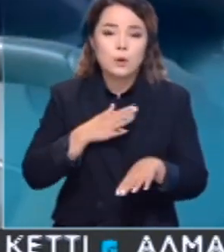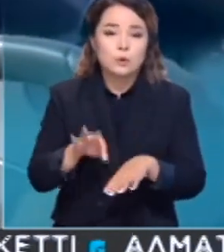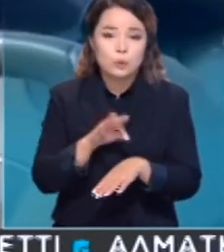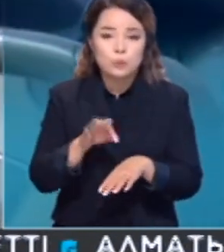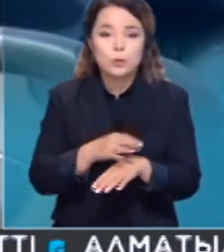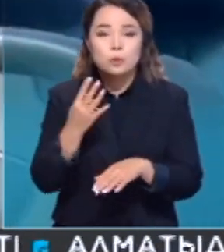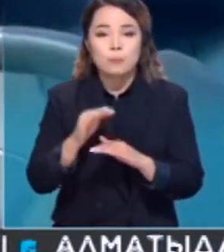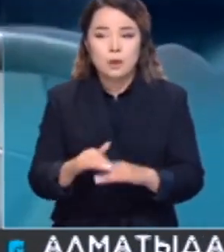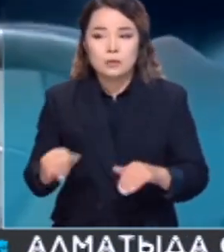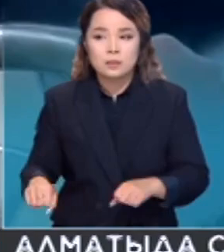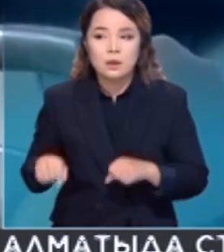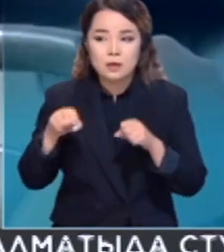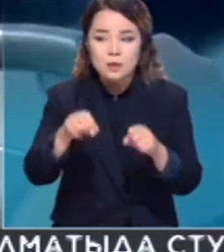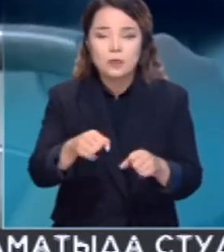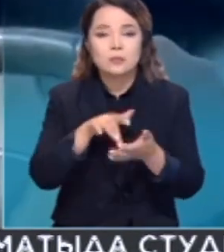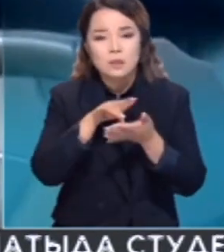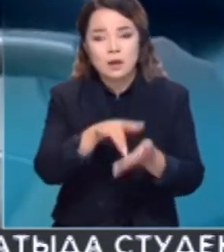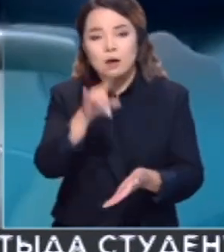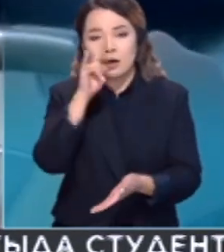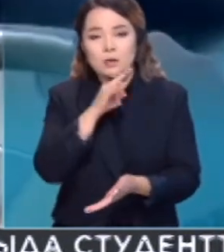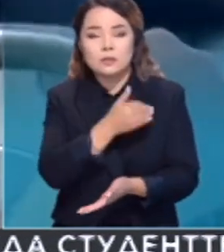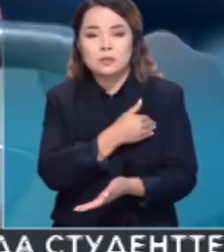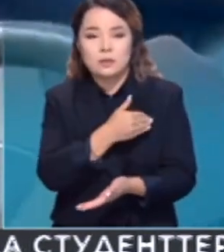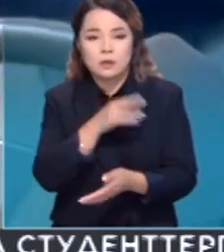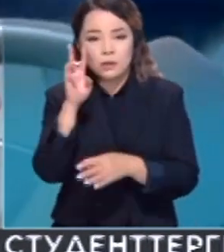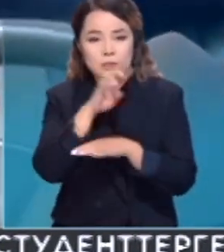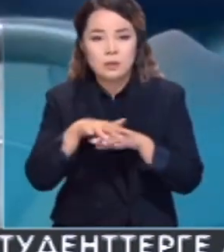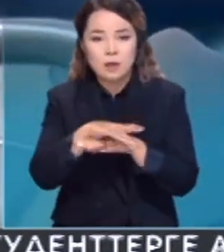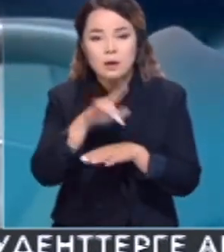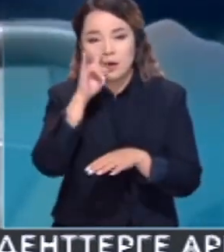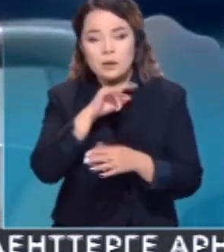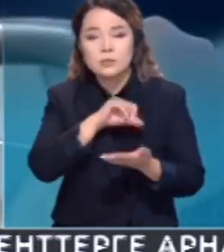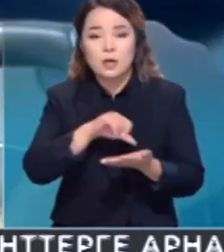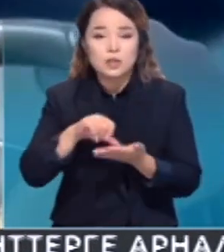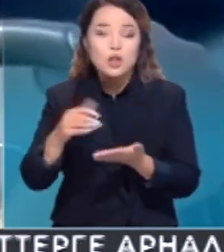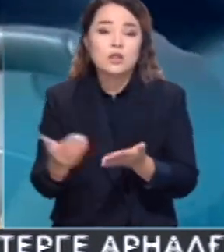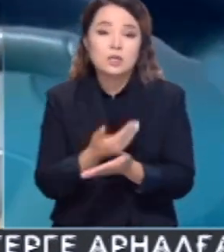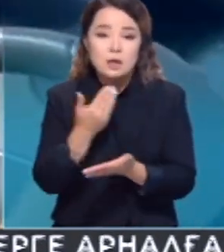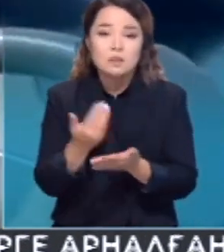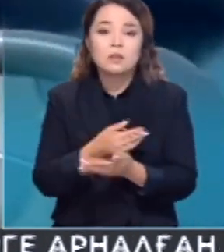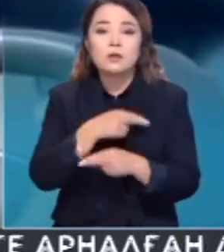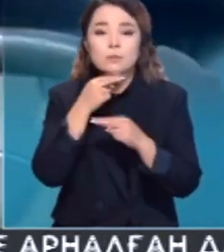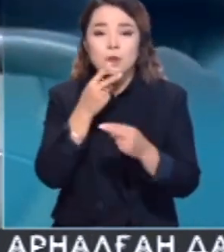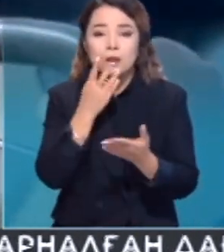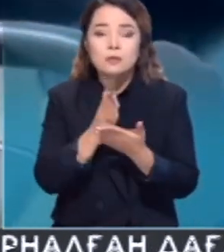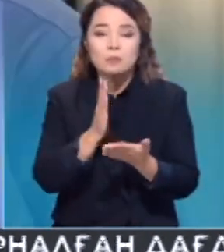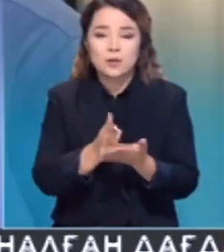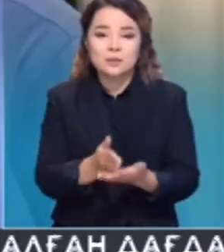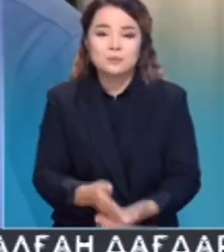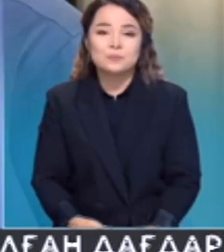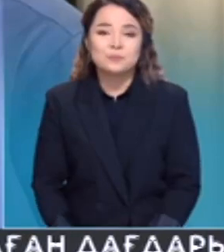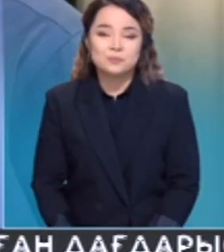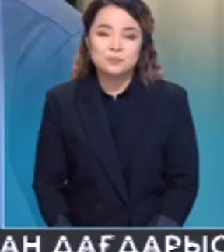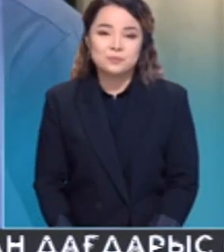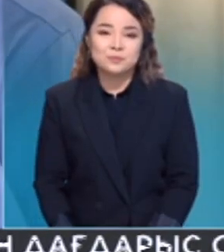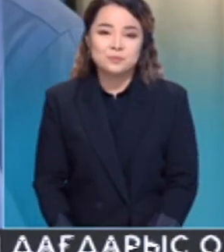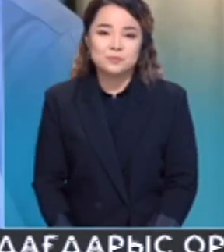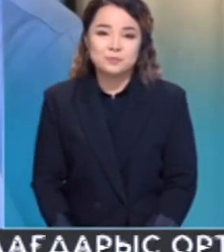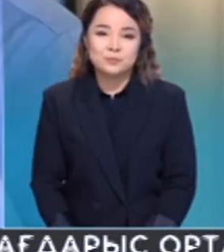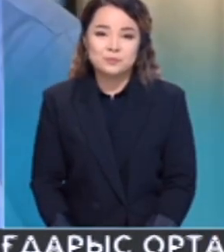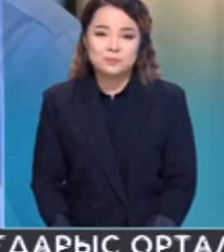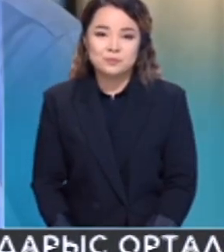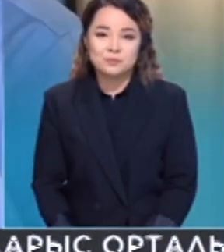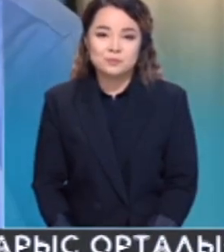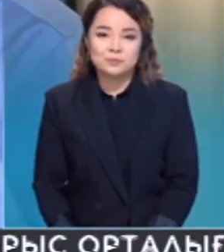баламды ертіп Қазақ еліне тағы бір саяхаттауды армандап жүрмін. Қазақстанға қатысты жаңалықтарды назардан тыс қалдырмаймын. I studied Central